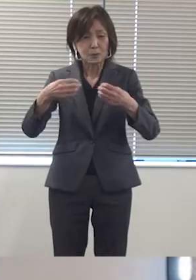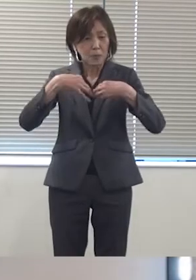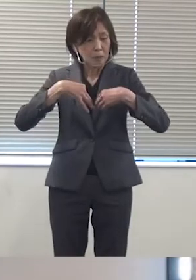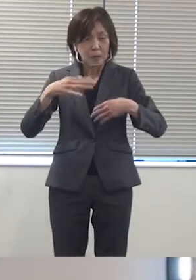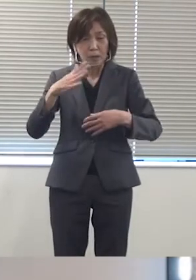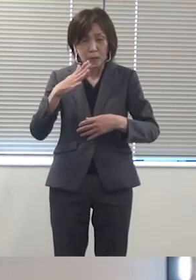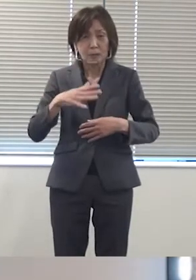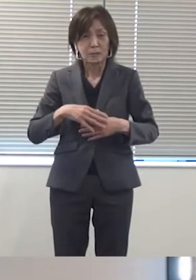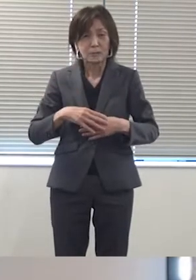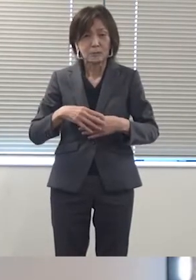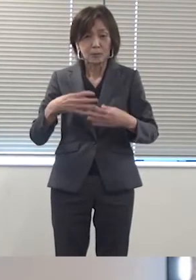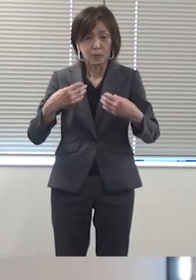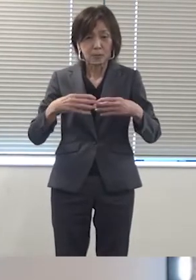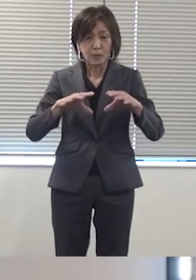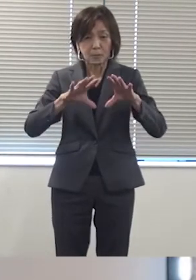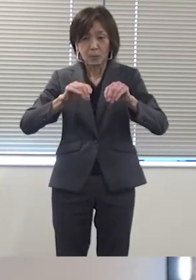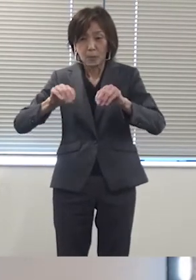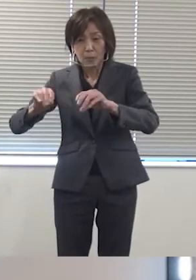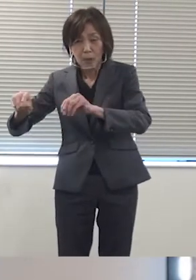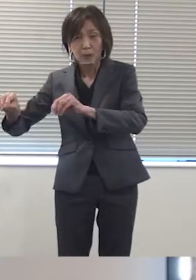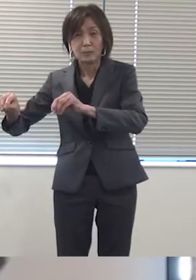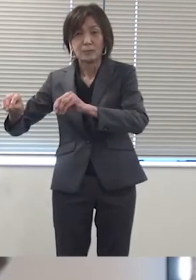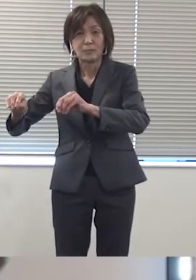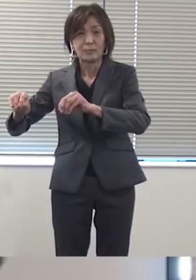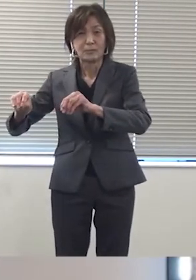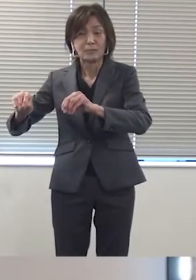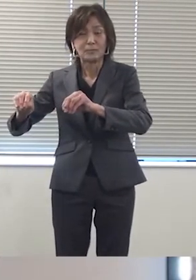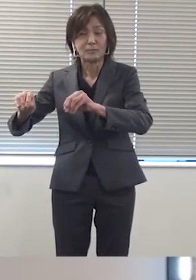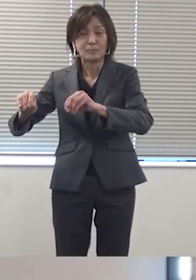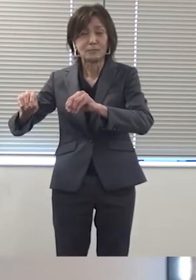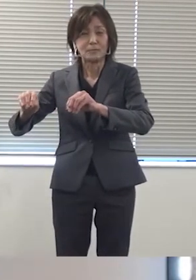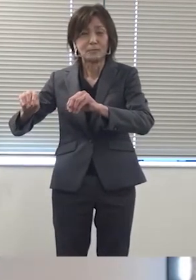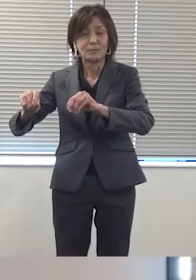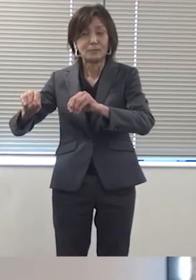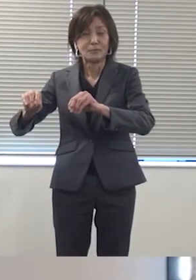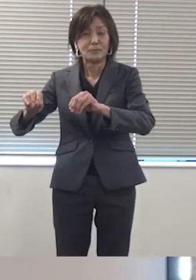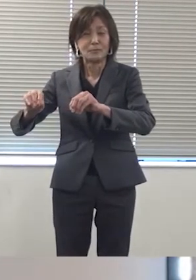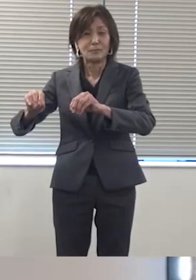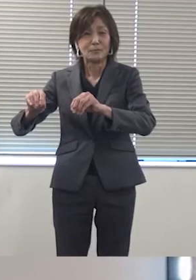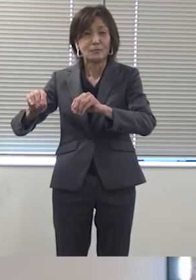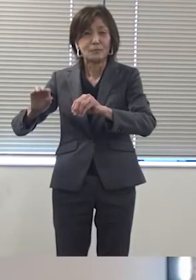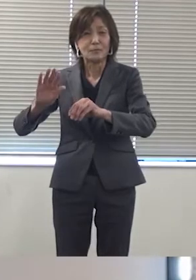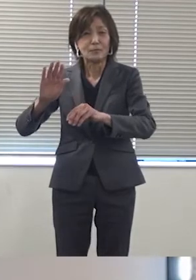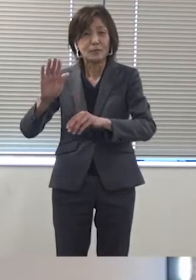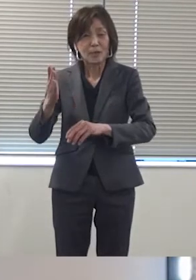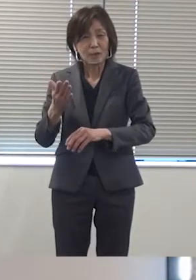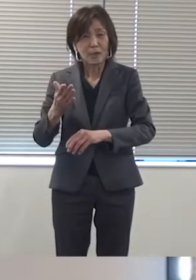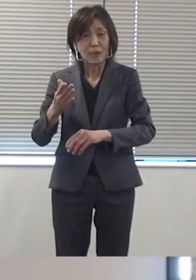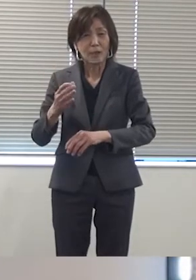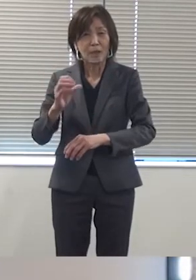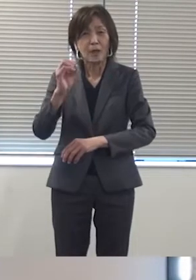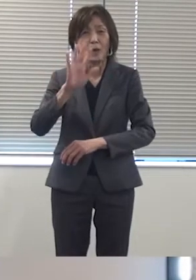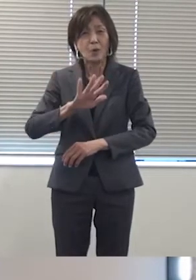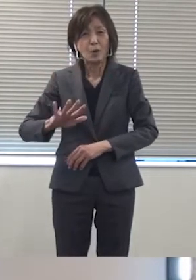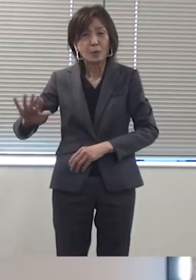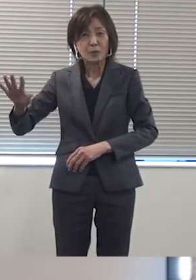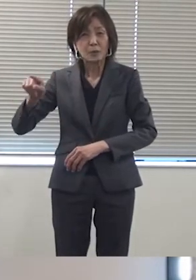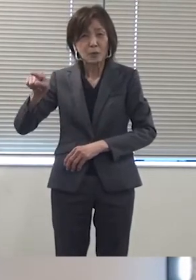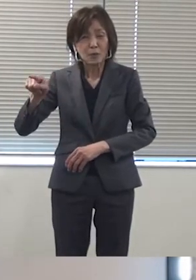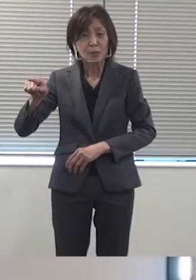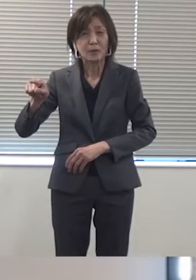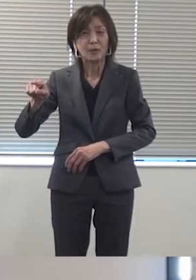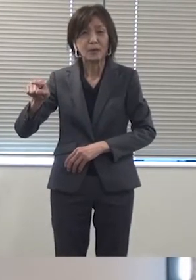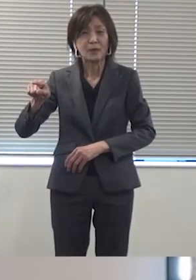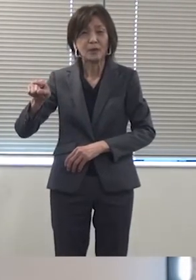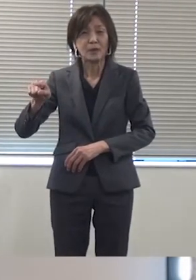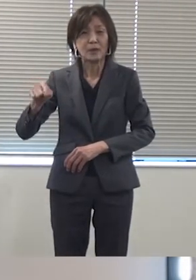ただオミクロン株はですね、まあ、昔でいうと多分喉風って言われてたもんだと思うんですが、喉で応援ここで止ま